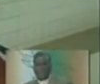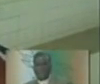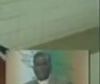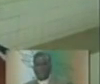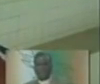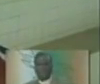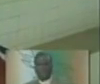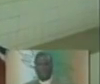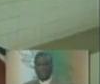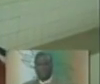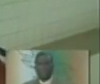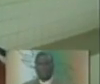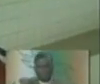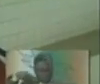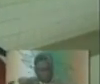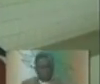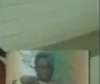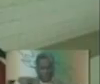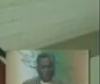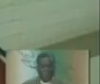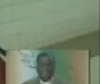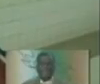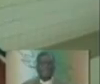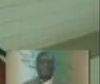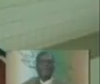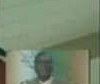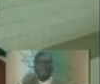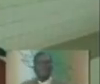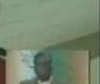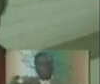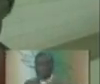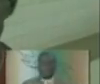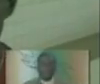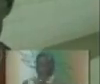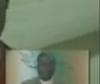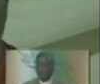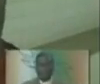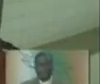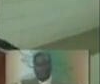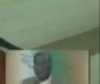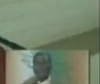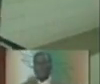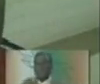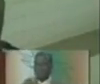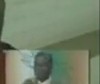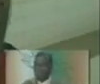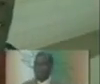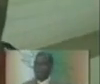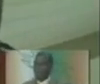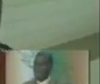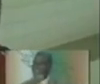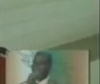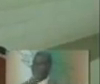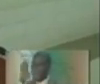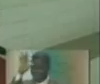non. Ça c'est notre vieux père. Il ne le dit pas. Donc comme je me débattais,